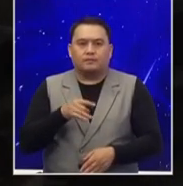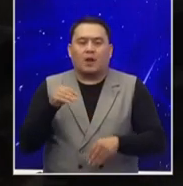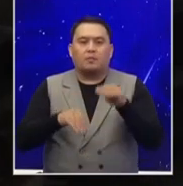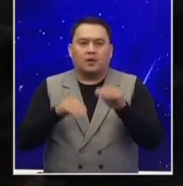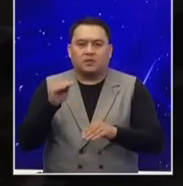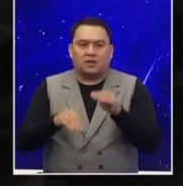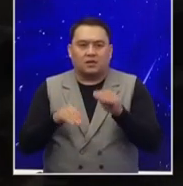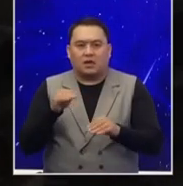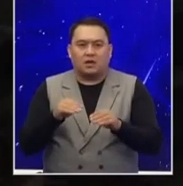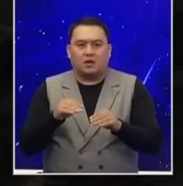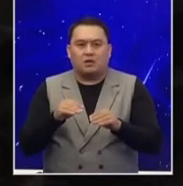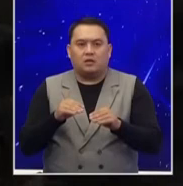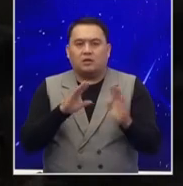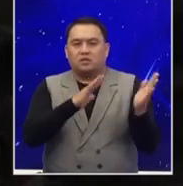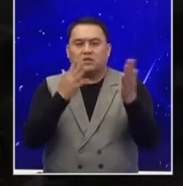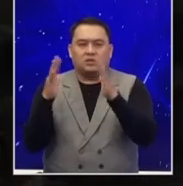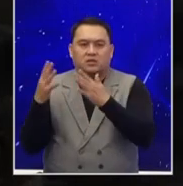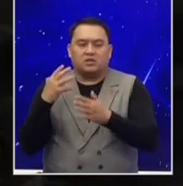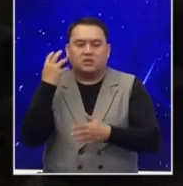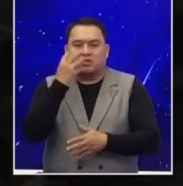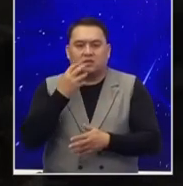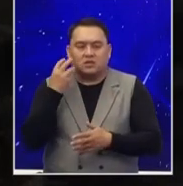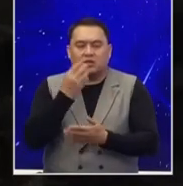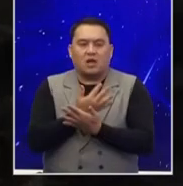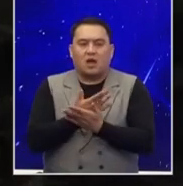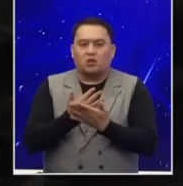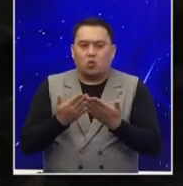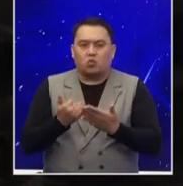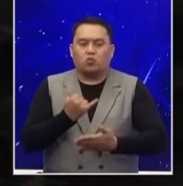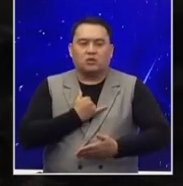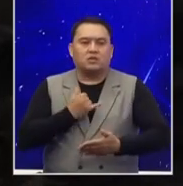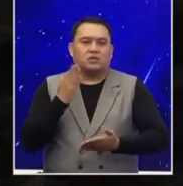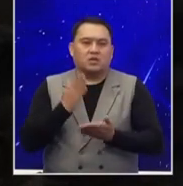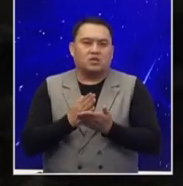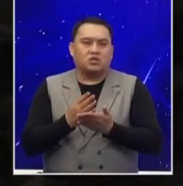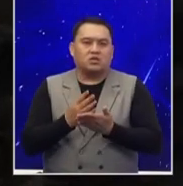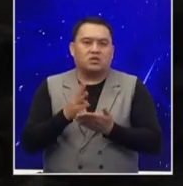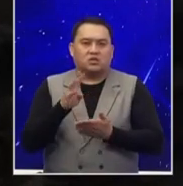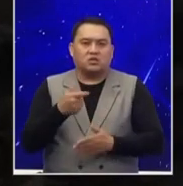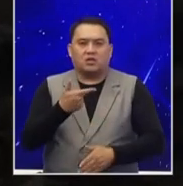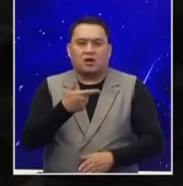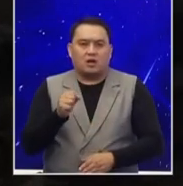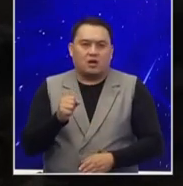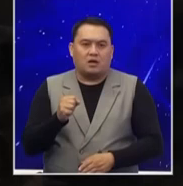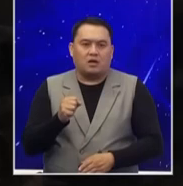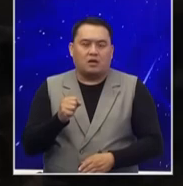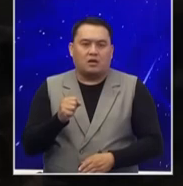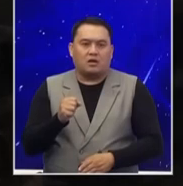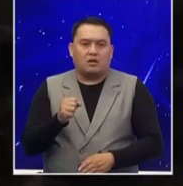посадка плодовых садов. Сейчас в данный момент у нас в районе имеется 4200 гектаров